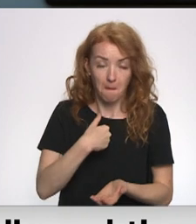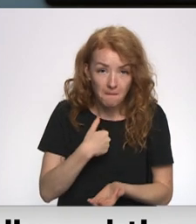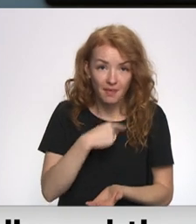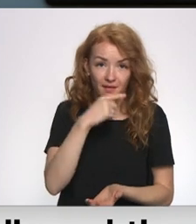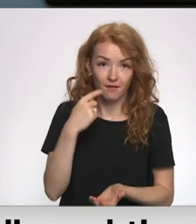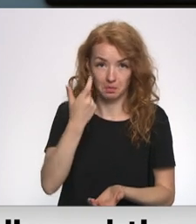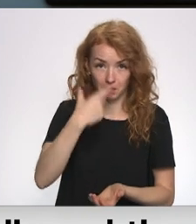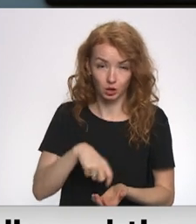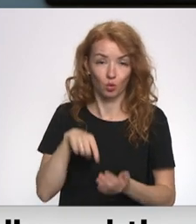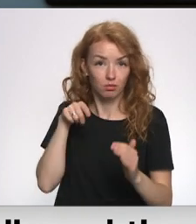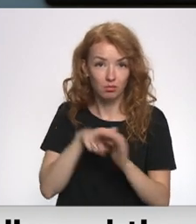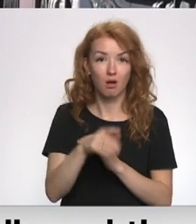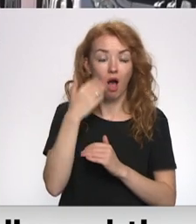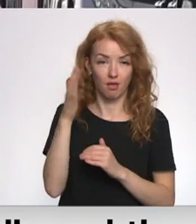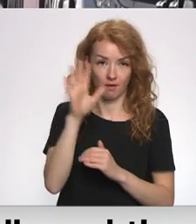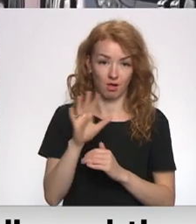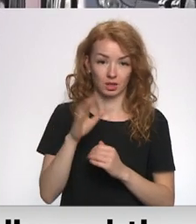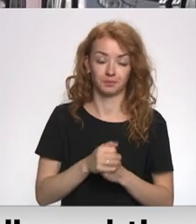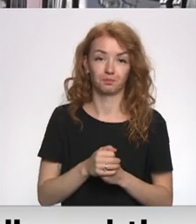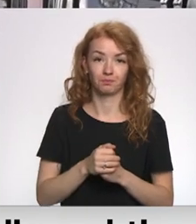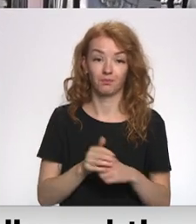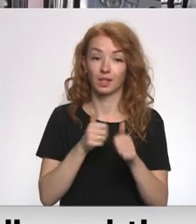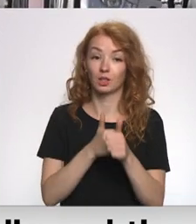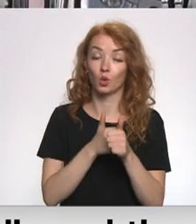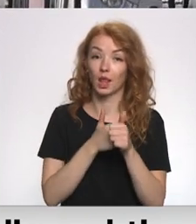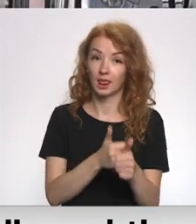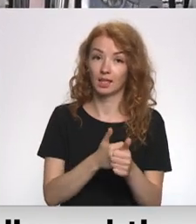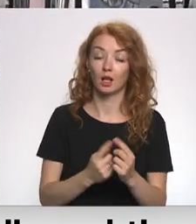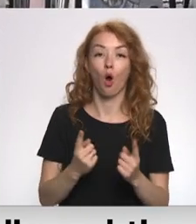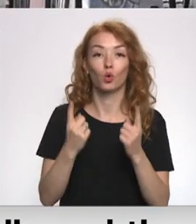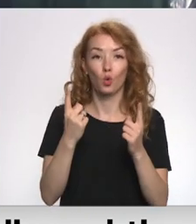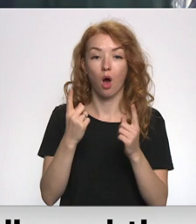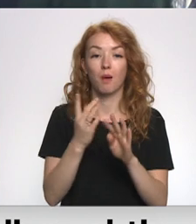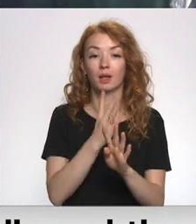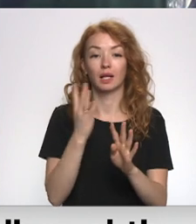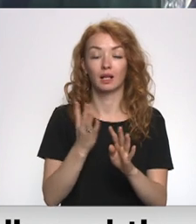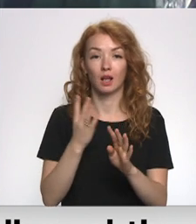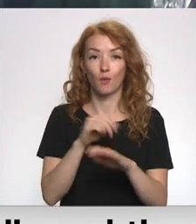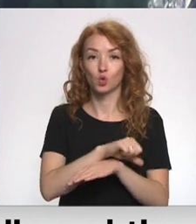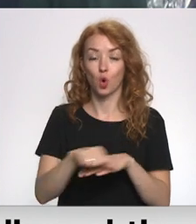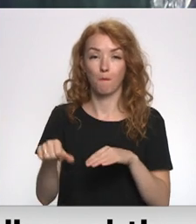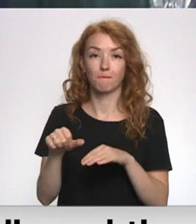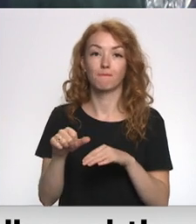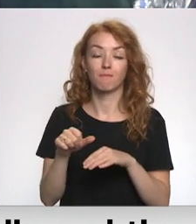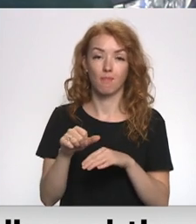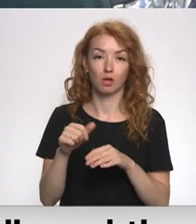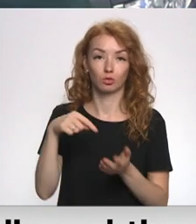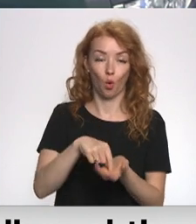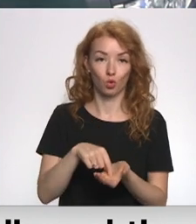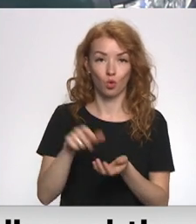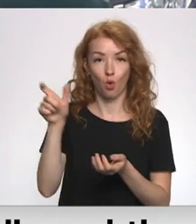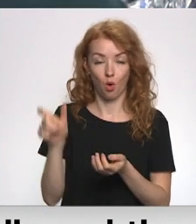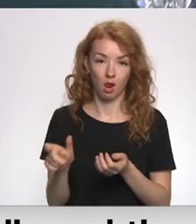Krievijas pilsoni, ielaidīs valstī. Sekot līdzi aktuālajām transportlīdzekļu rindām, robežu šķērsotāji aicināti valsts